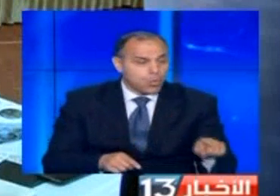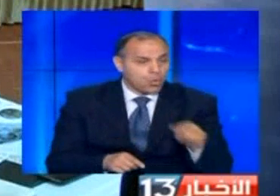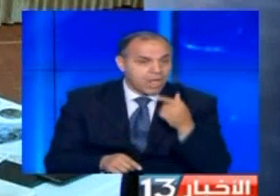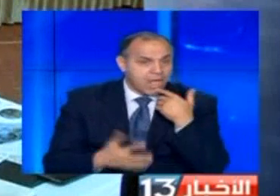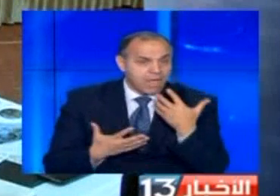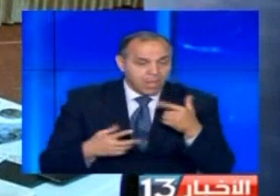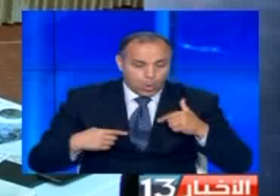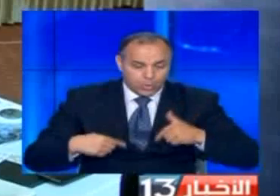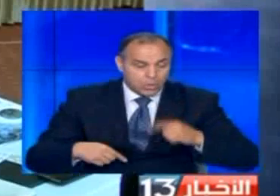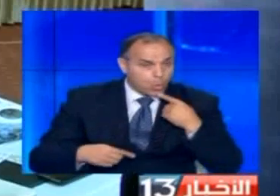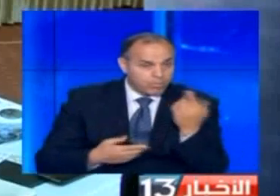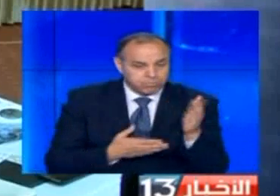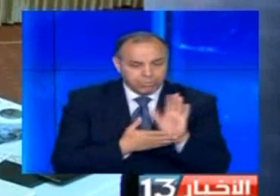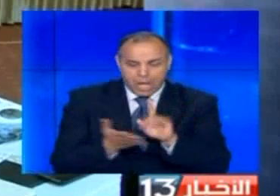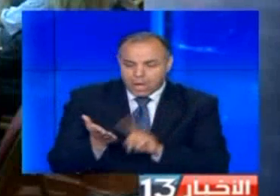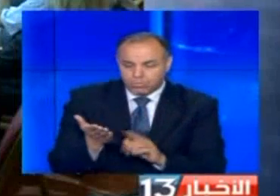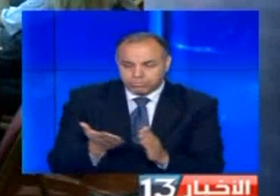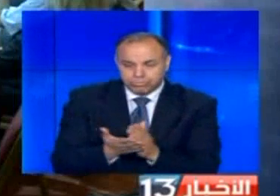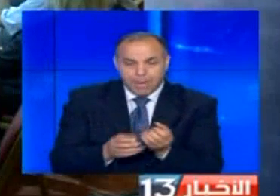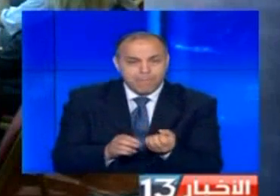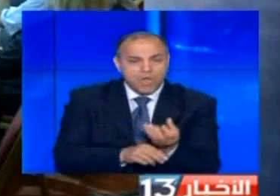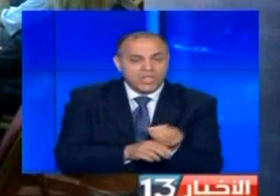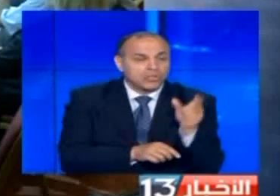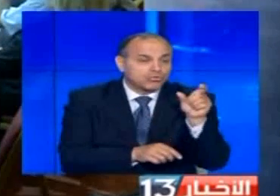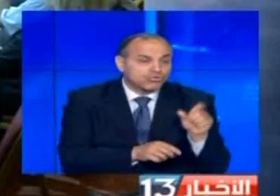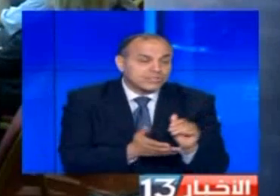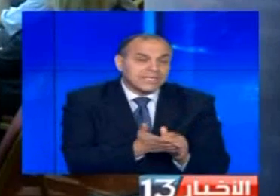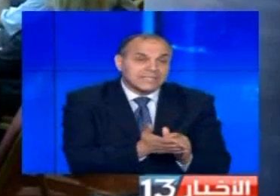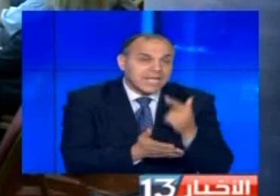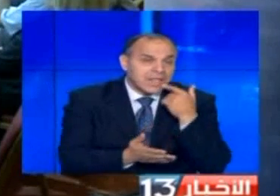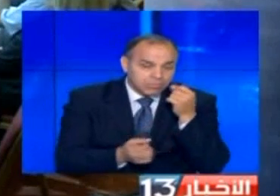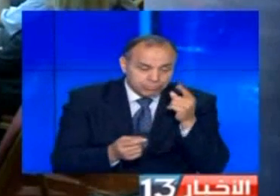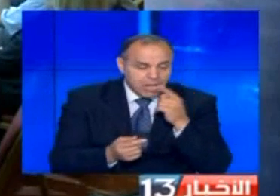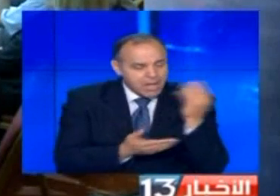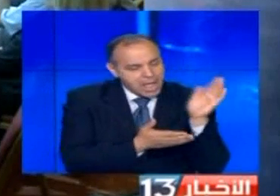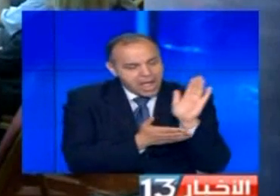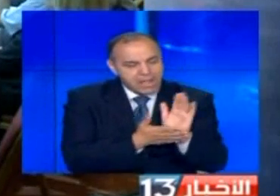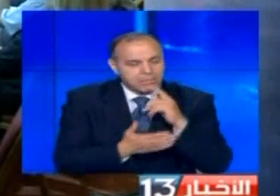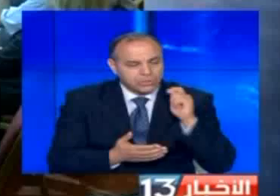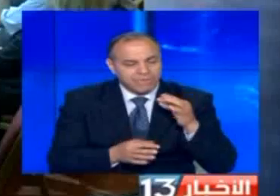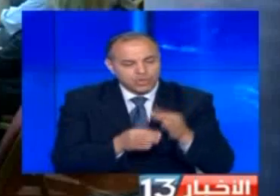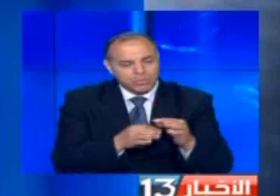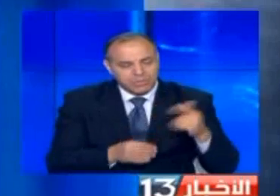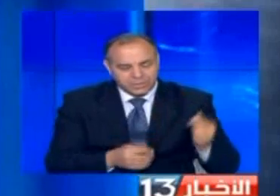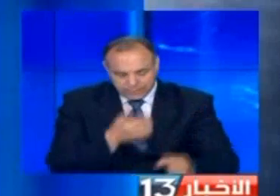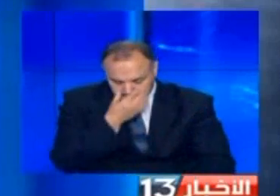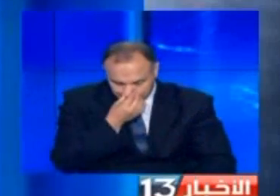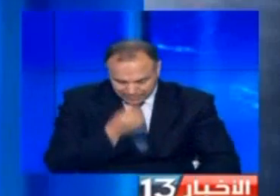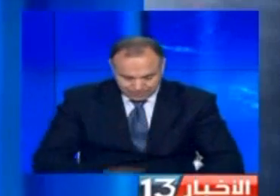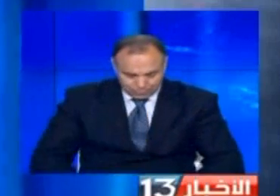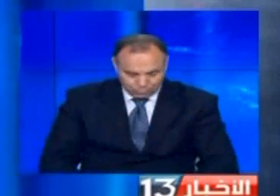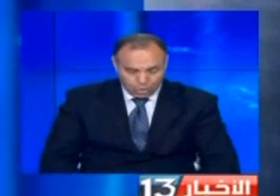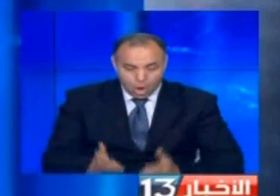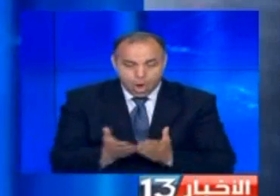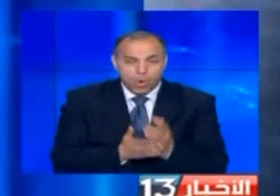فان وزارته ستعرض مشروع قانون حمايه المعطيات الشخصيه الجديد على انظار مجلس نواب الشعب في سبتمبر المقبل